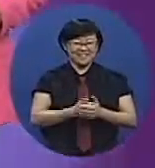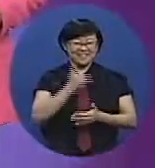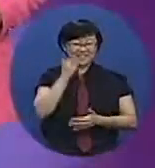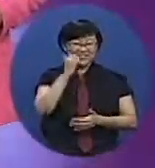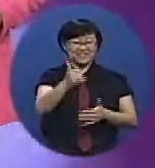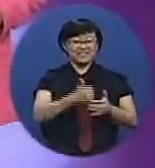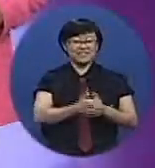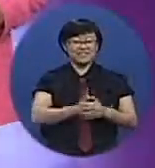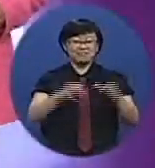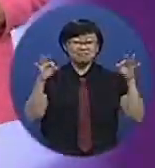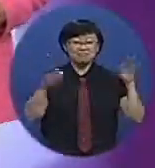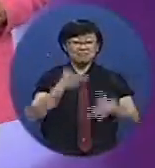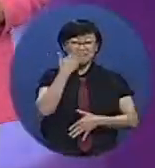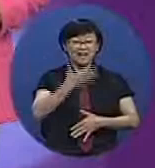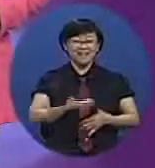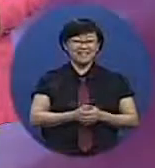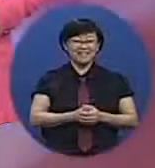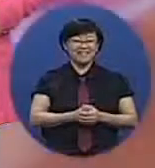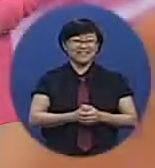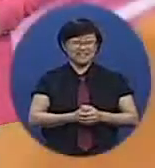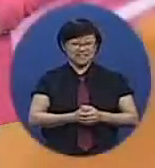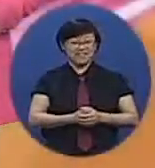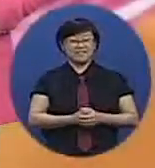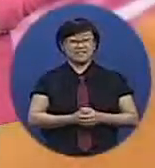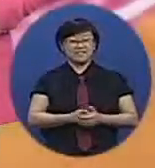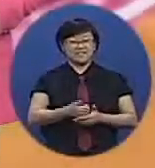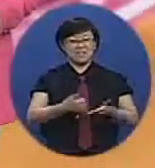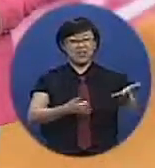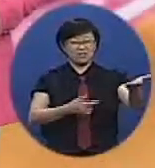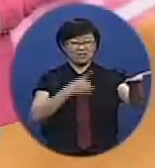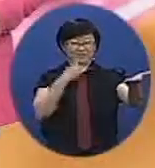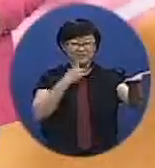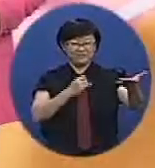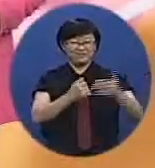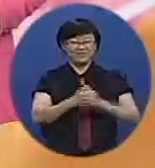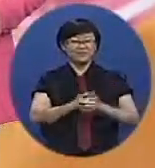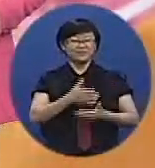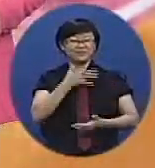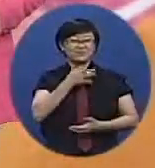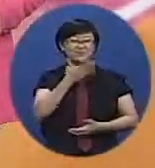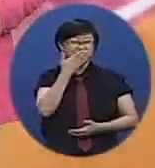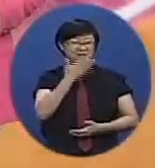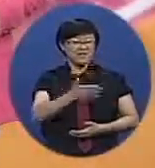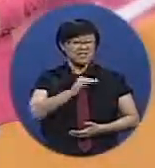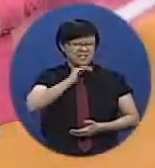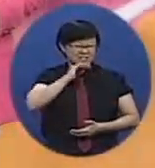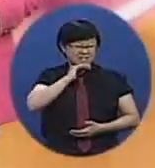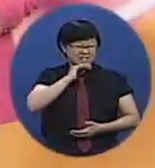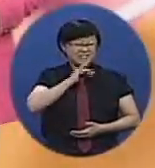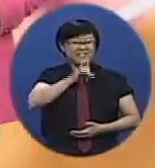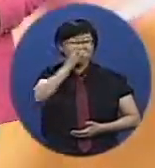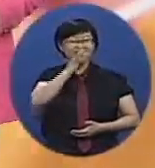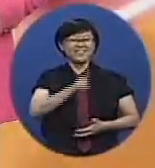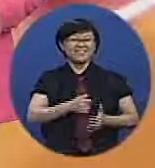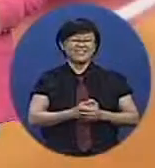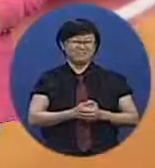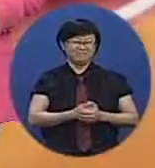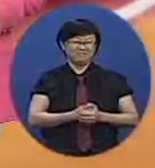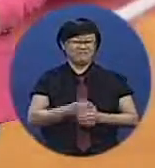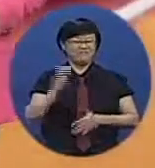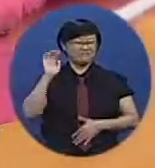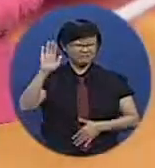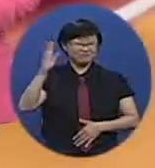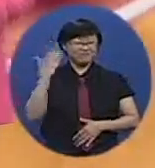넣더니 금방 되네요. 안 되더라. 아이고, 우리 왜 행순 어머님이 네. 부를 줄 알고 기다리고 있었던 거야.